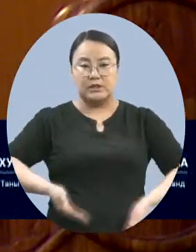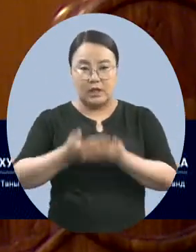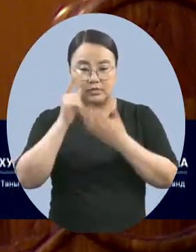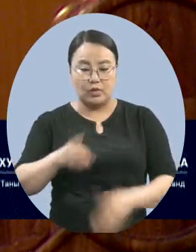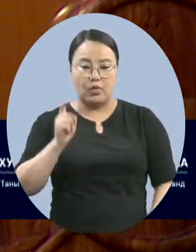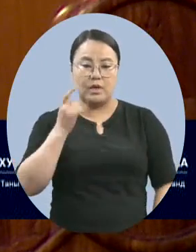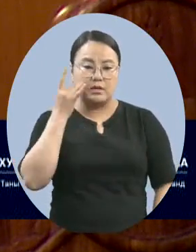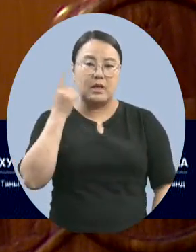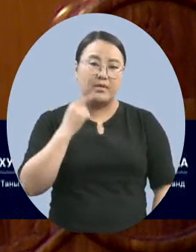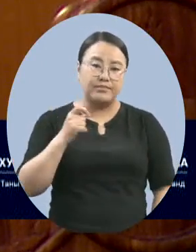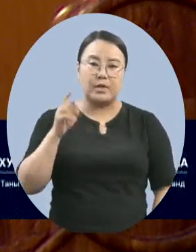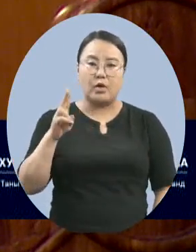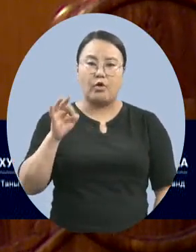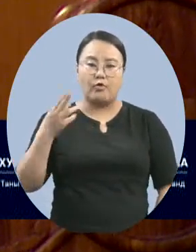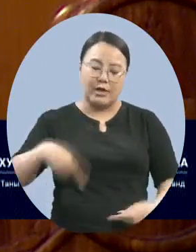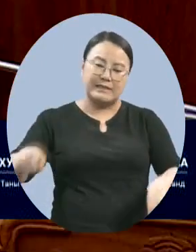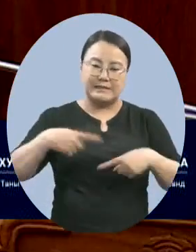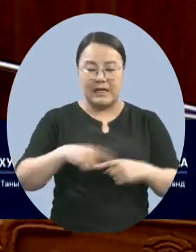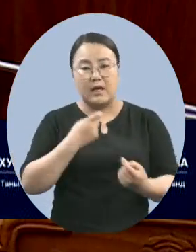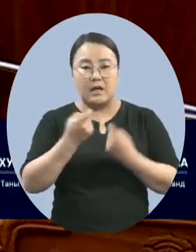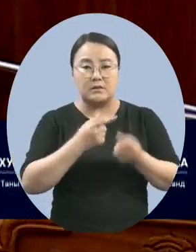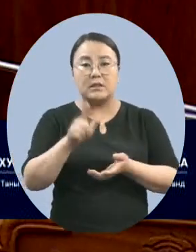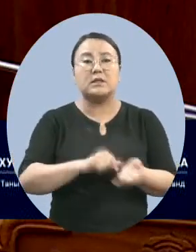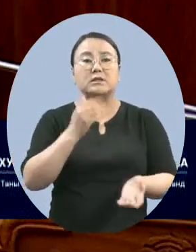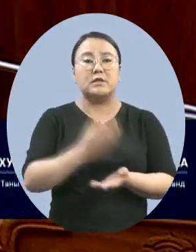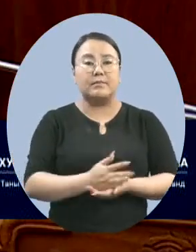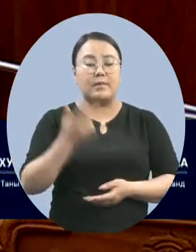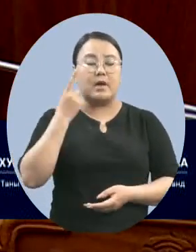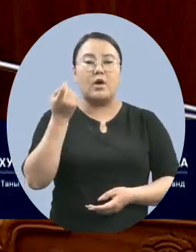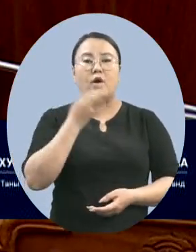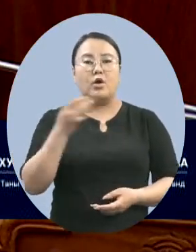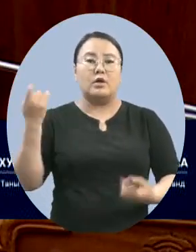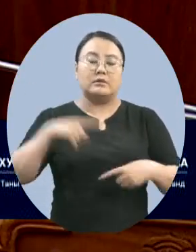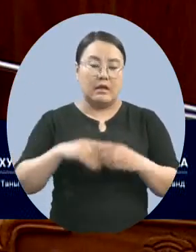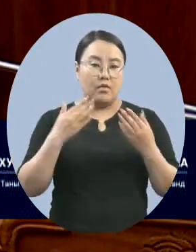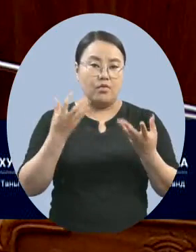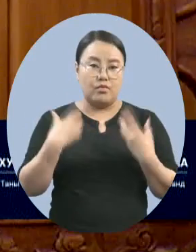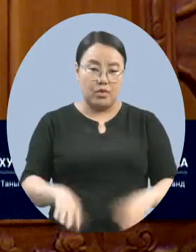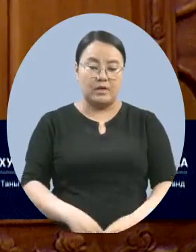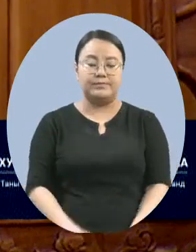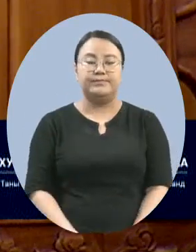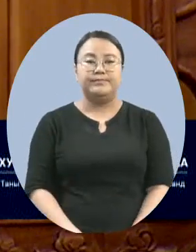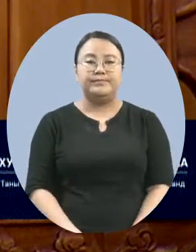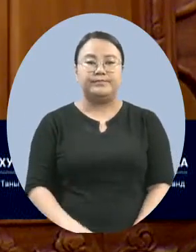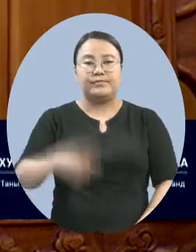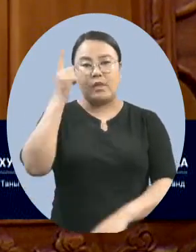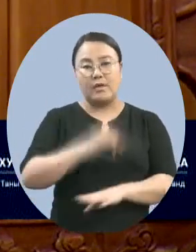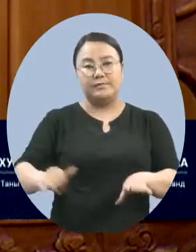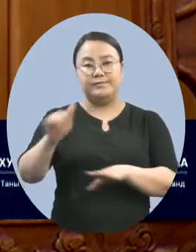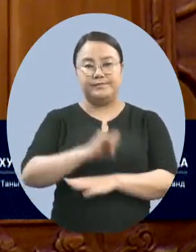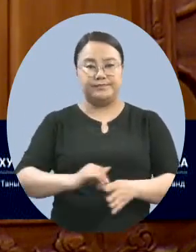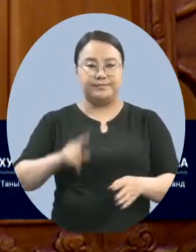хүүсийн квоттой холбоотой саналыг дахин ярилцах шаардлага гарсан учраас байнгын хороо дахин уралдсан. Монгол бас бол маш